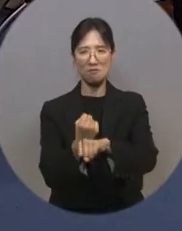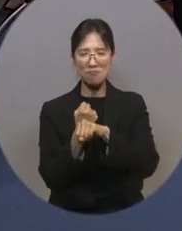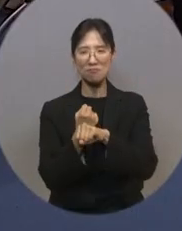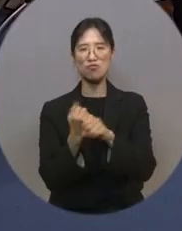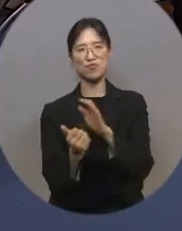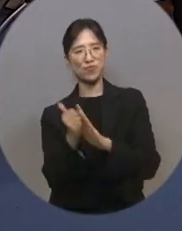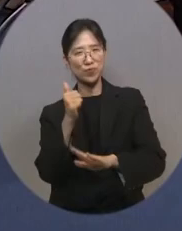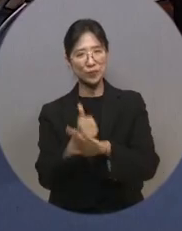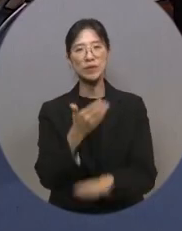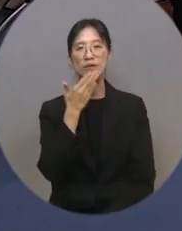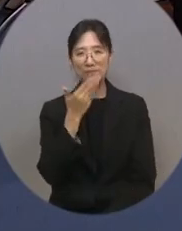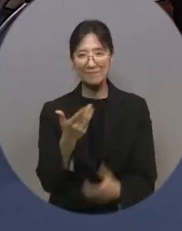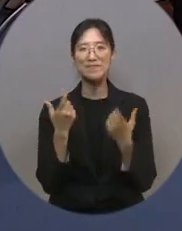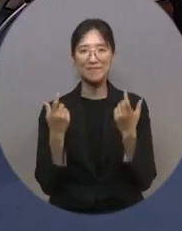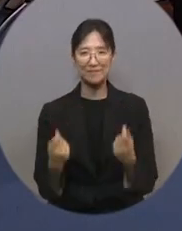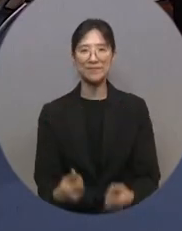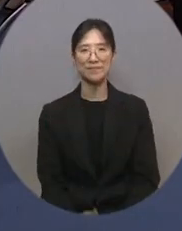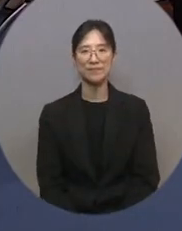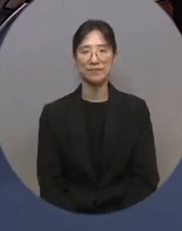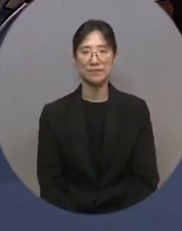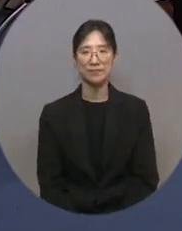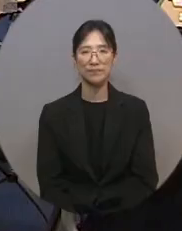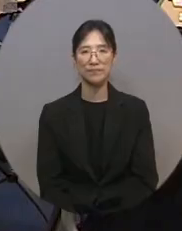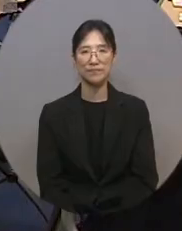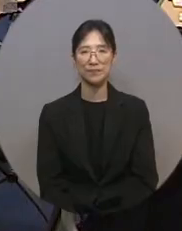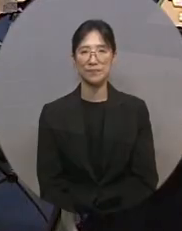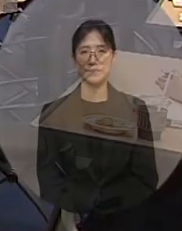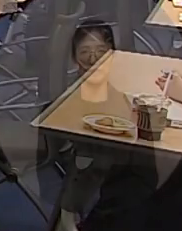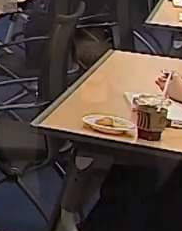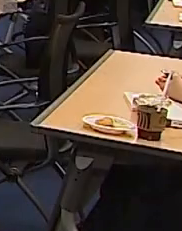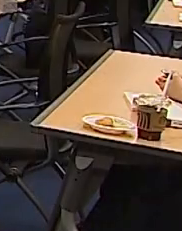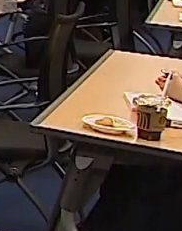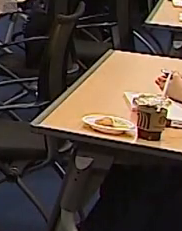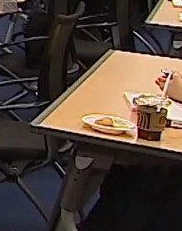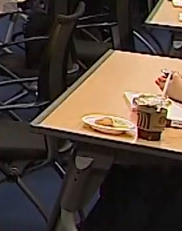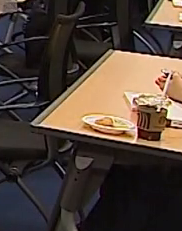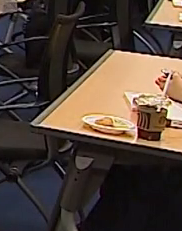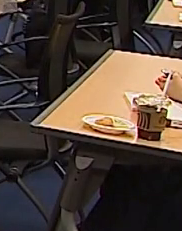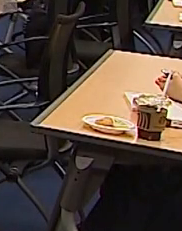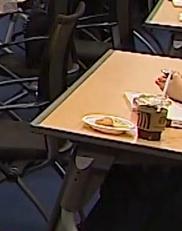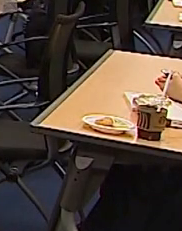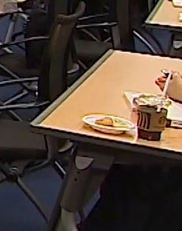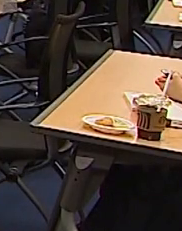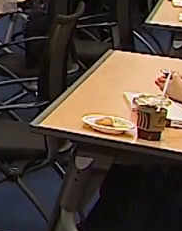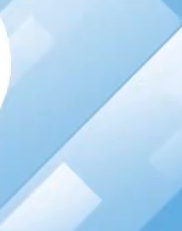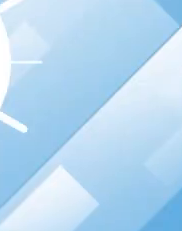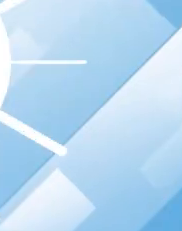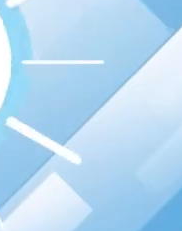성과를 가져올 것으로 보입니다. 복지TV 뉴스 정유정입니다.